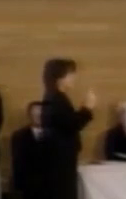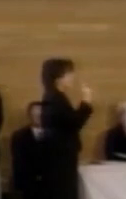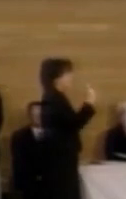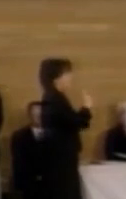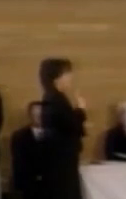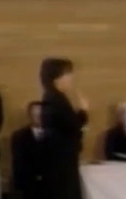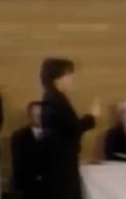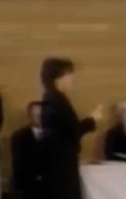し上げます。